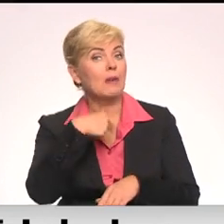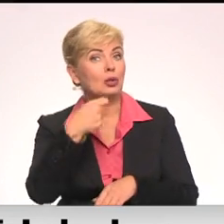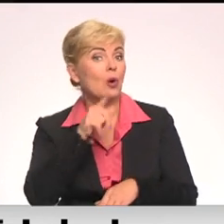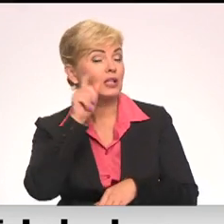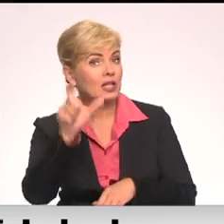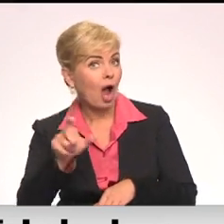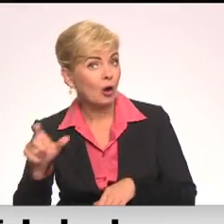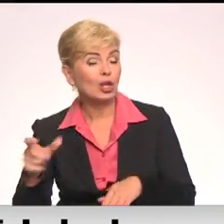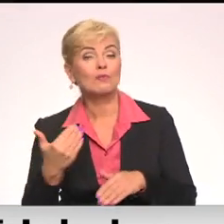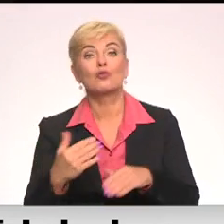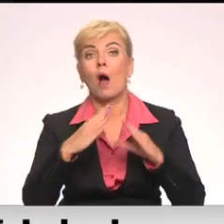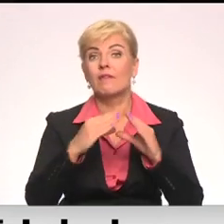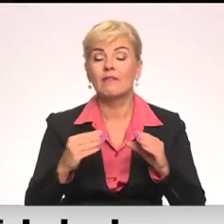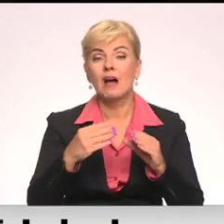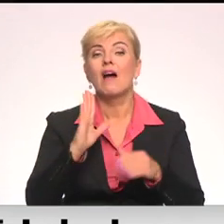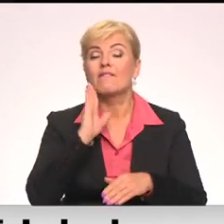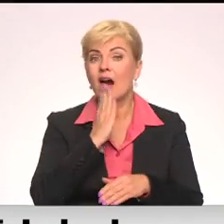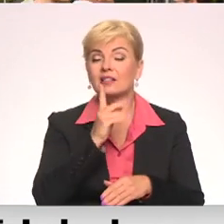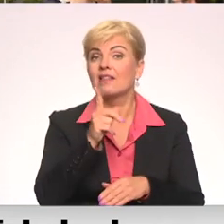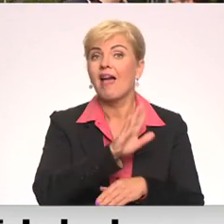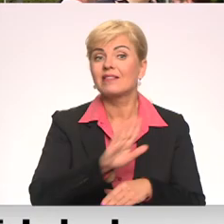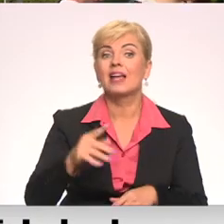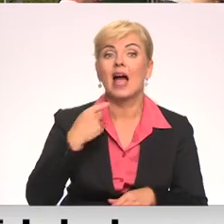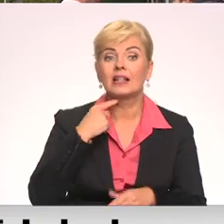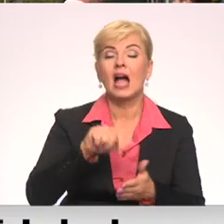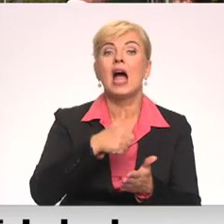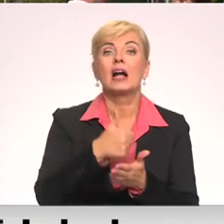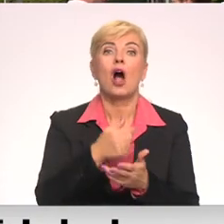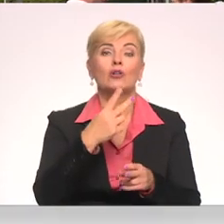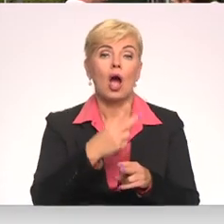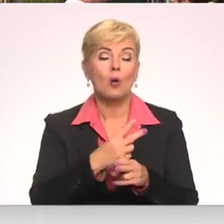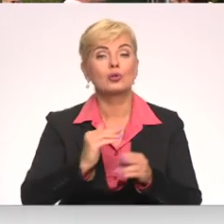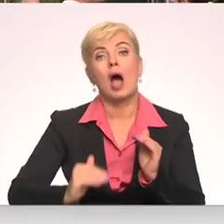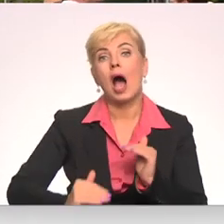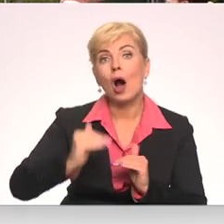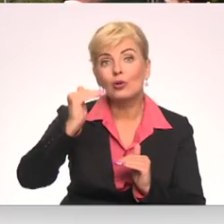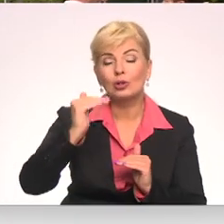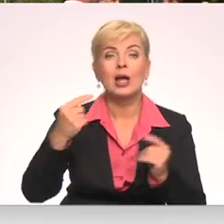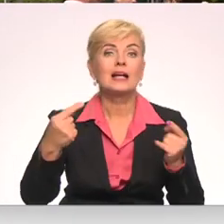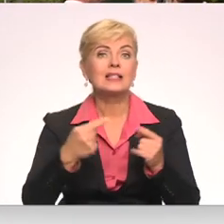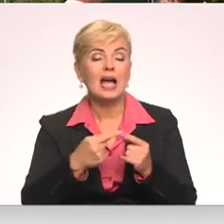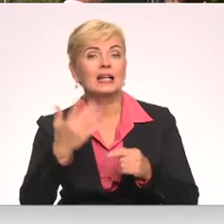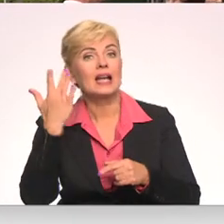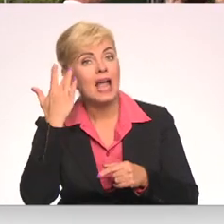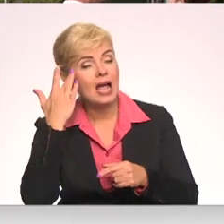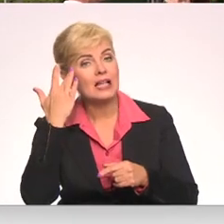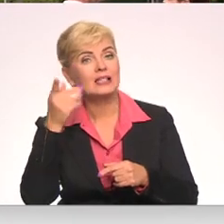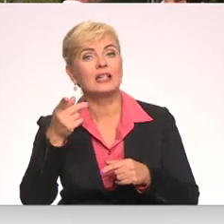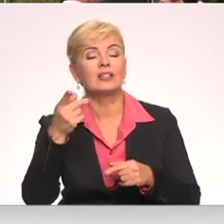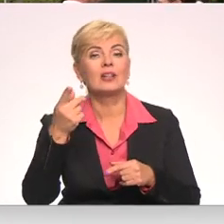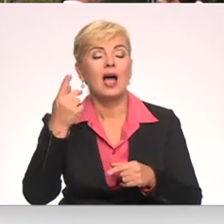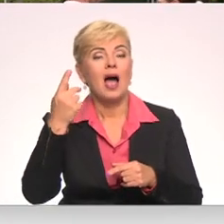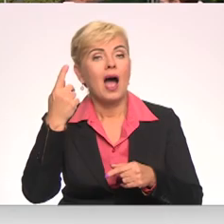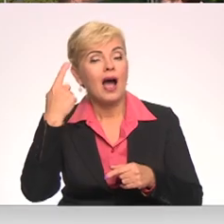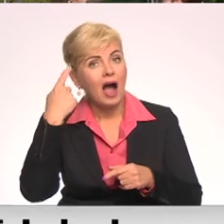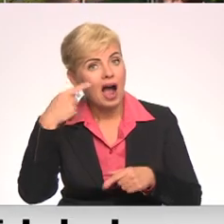šovasar tādas būs ne tikai Rīgā. Mūsu galvenais uzdevums ir, lai augtu sakarīgi, forši, iedzīgi, ambiciozi, atraktīvi,